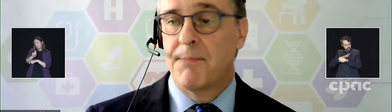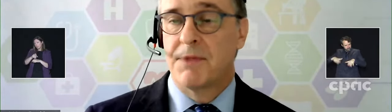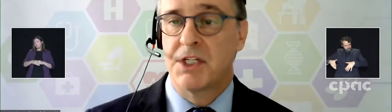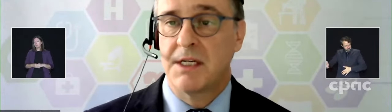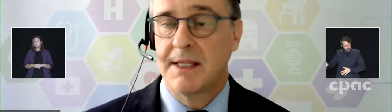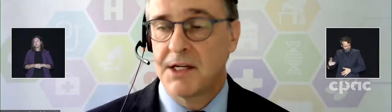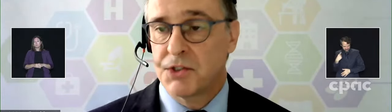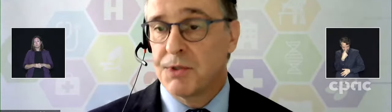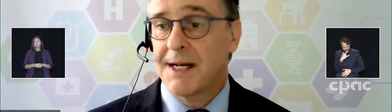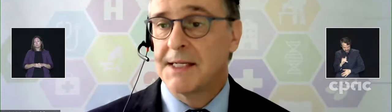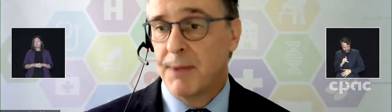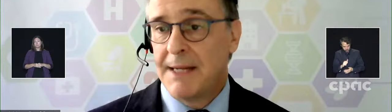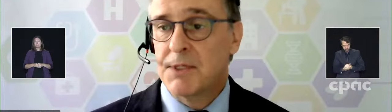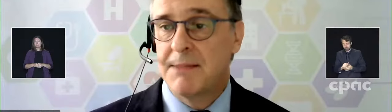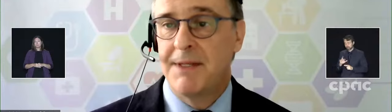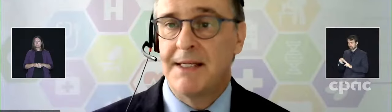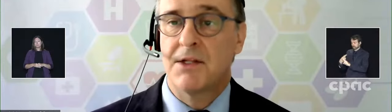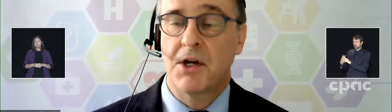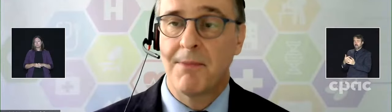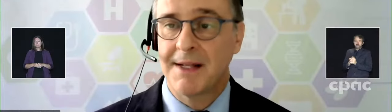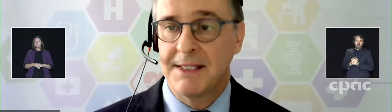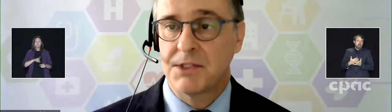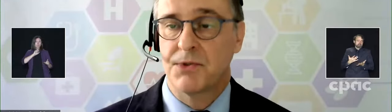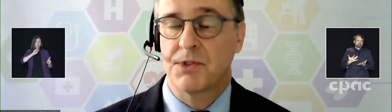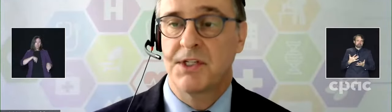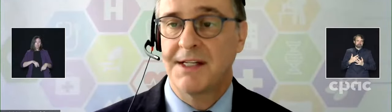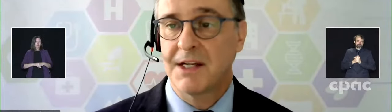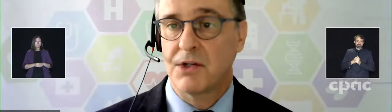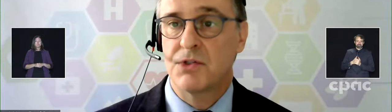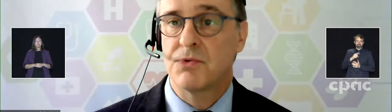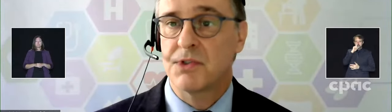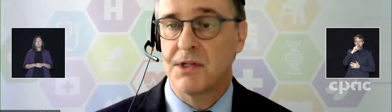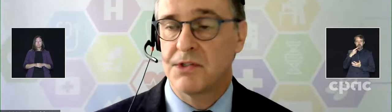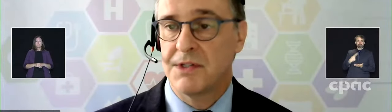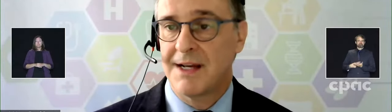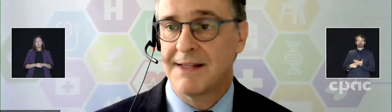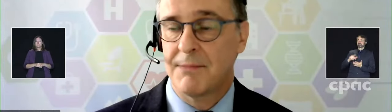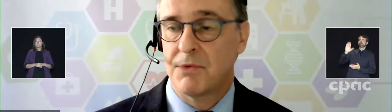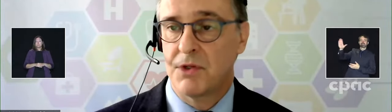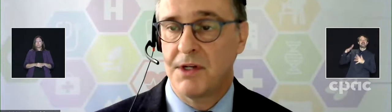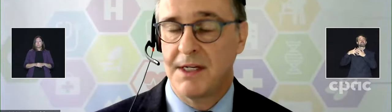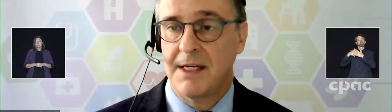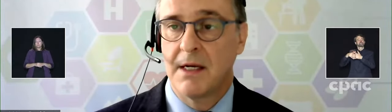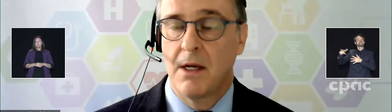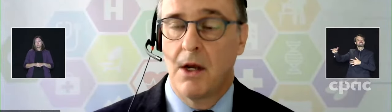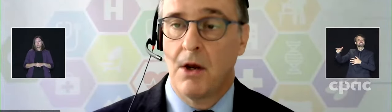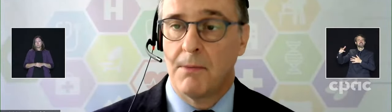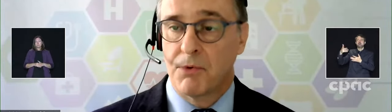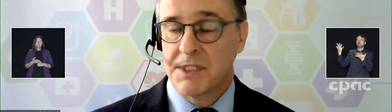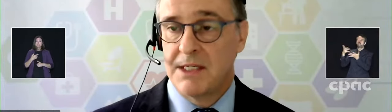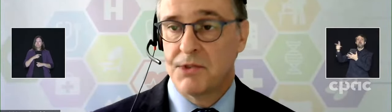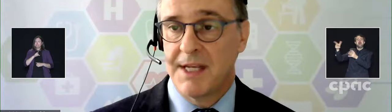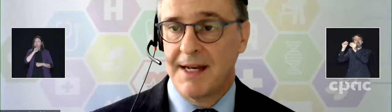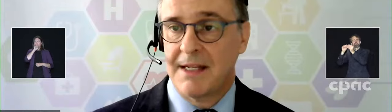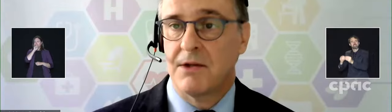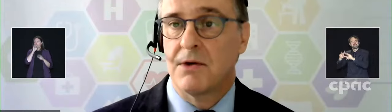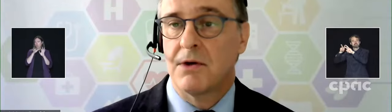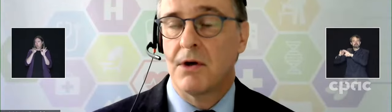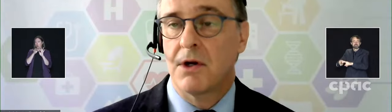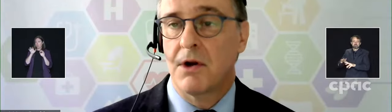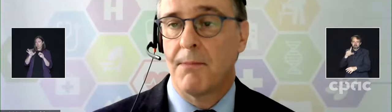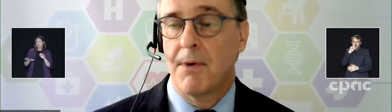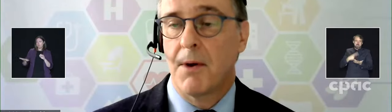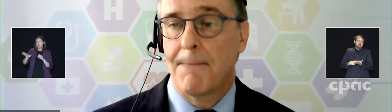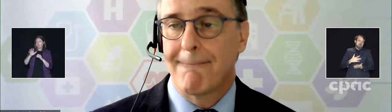Malheureusement, je suis dans l'impossibilité de commenter sur ce qui a été reçu aux États-Unis en termes de données. Pour ce qui est du Canada,